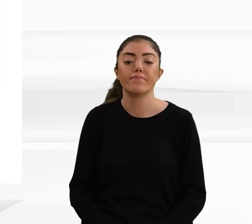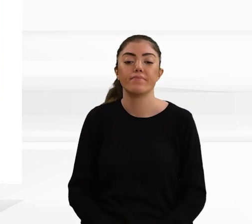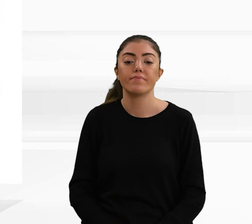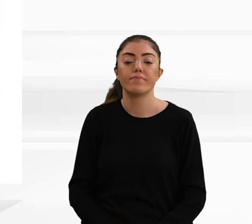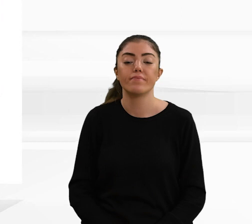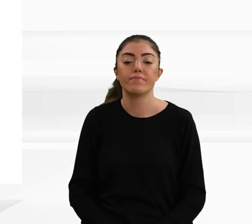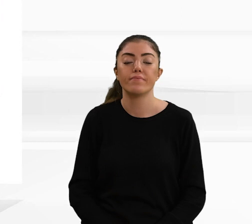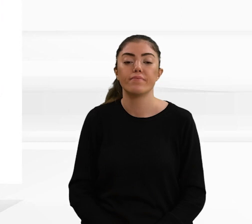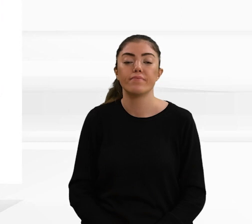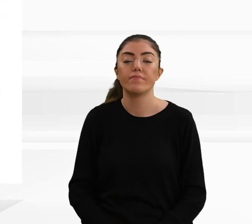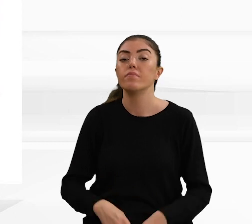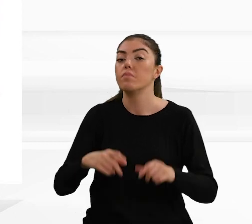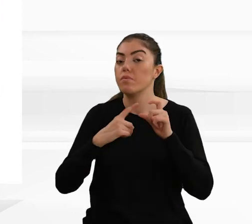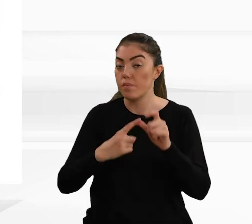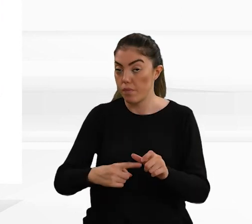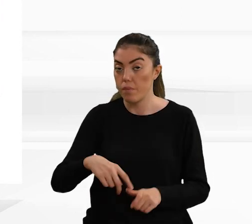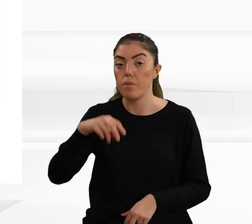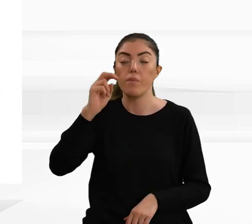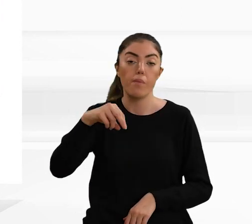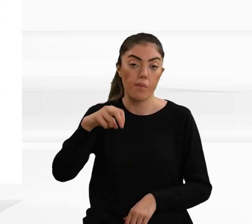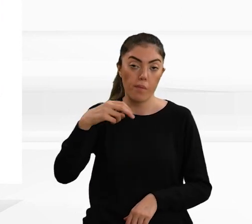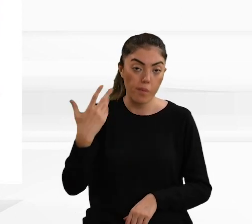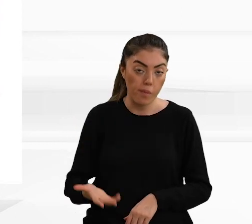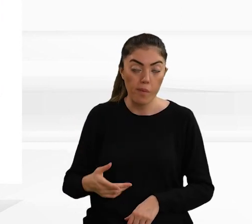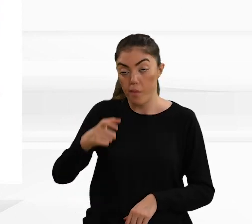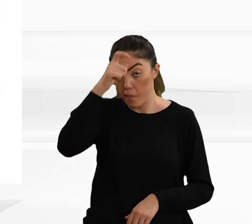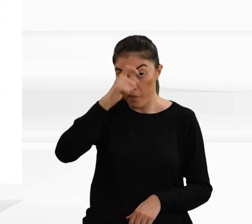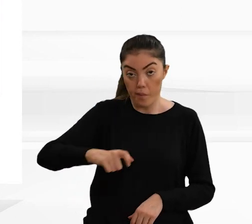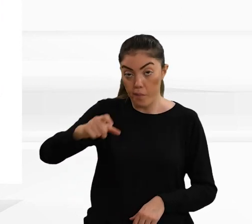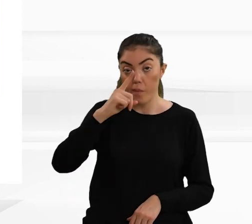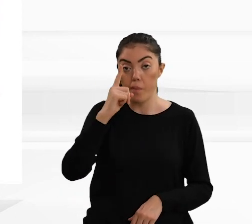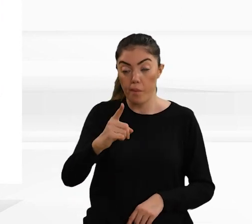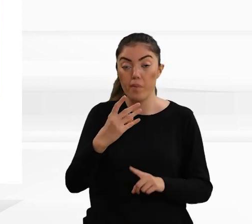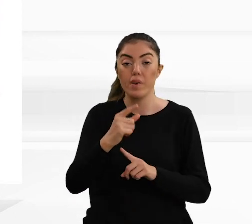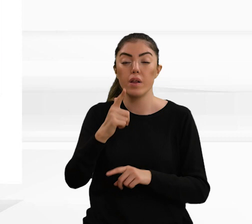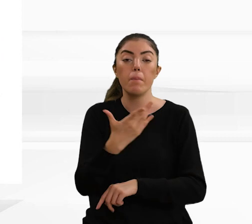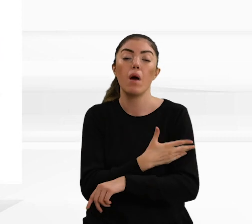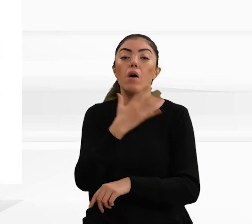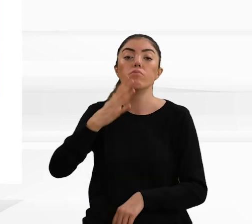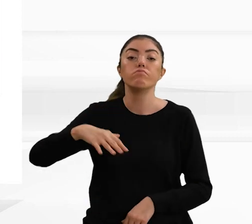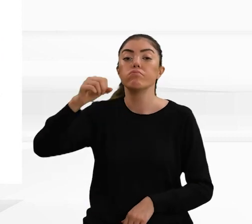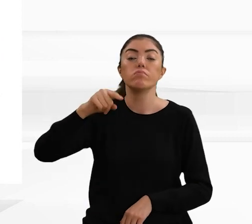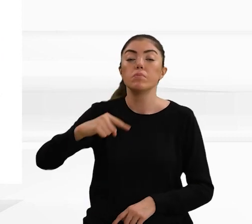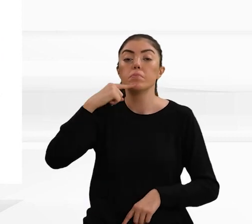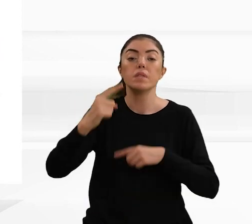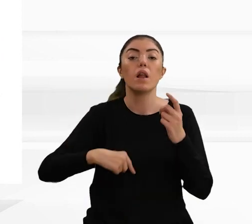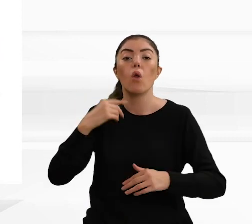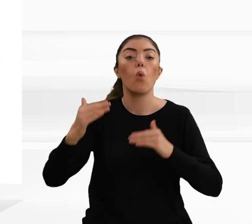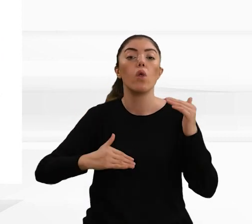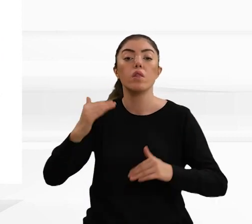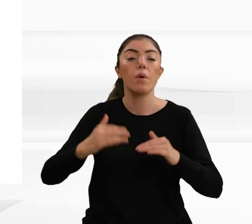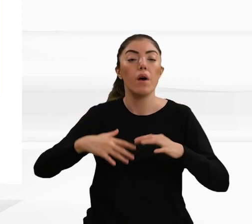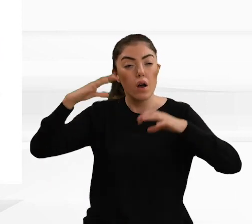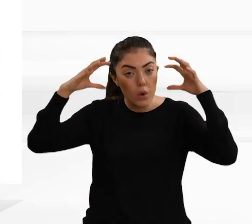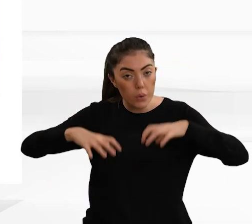bir soru 8.30 Türkiye'de bir il merkezine ait yıllık ortalama